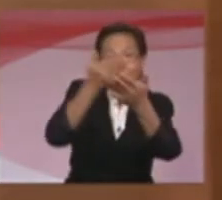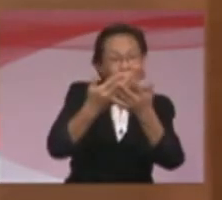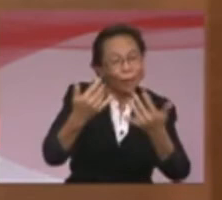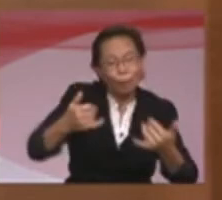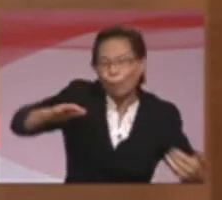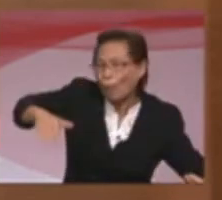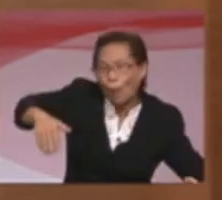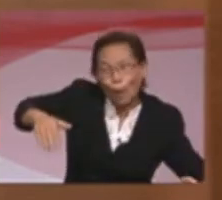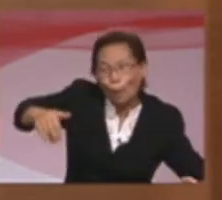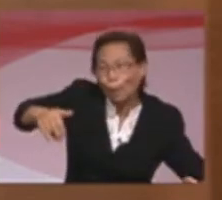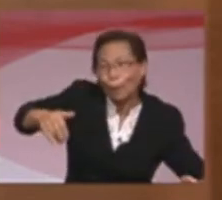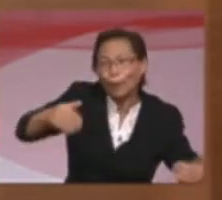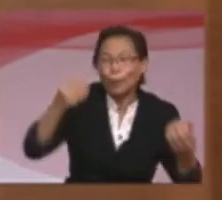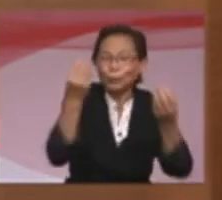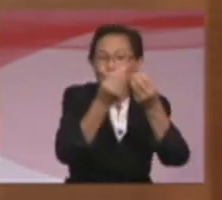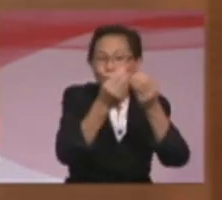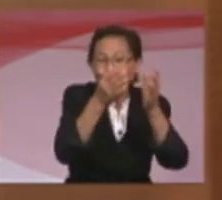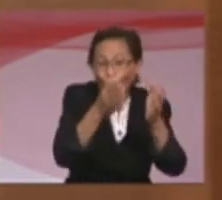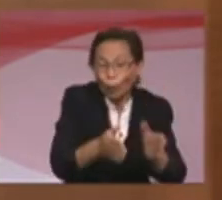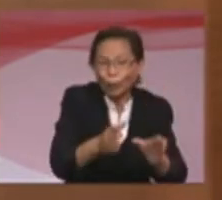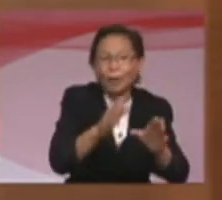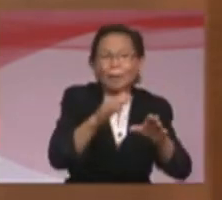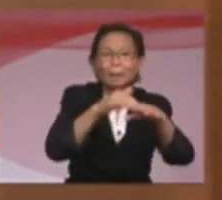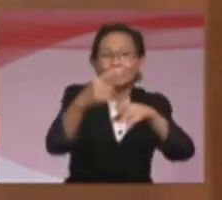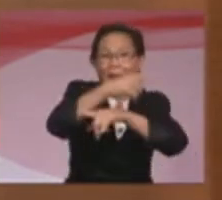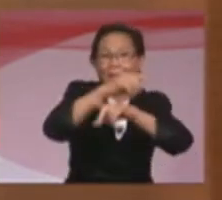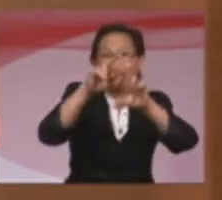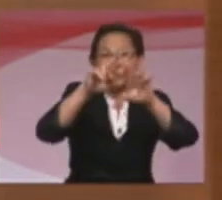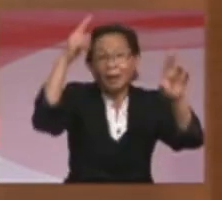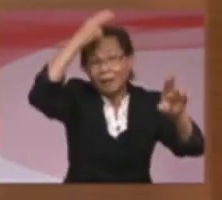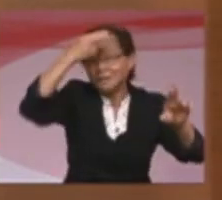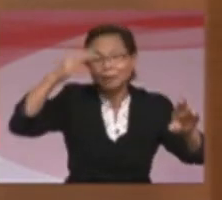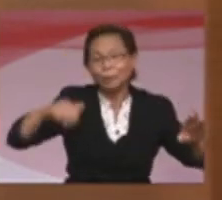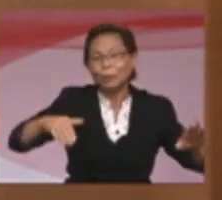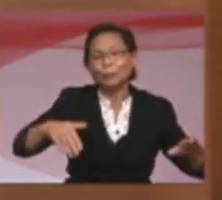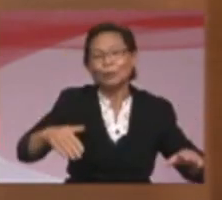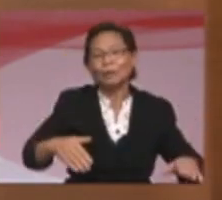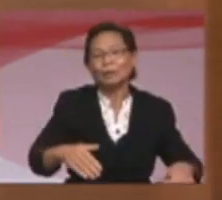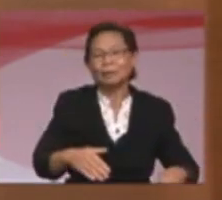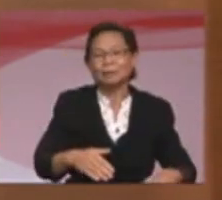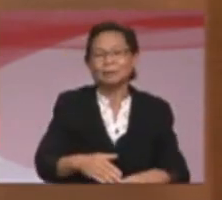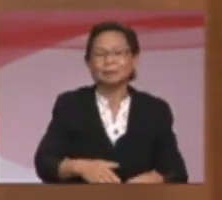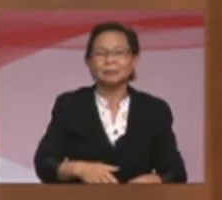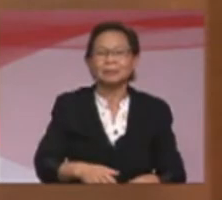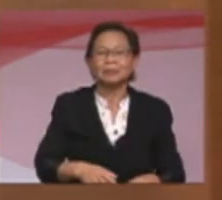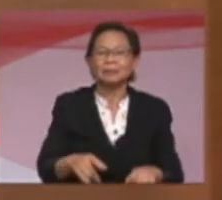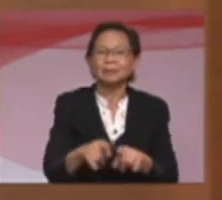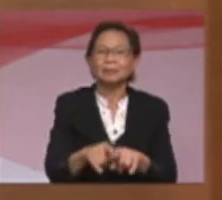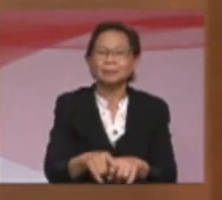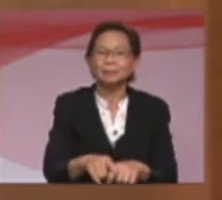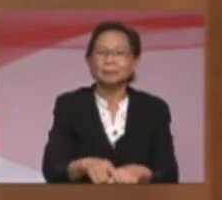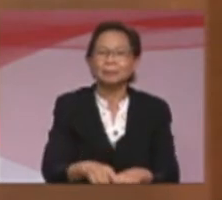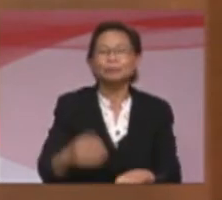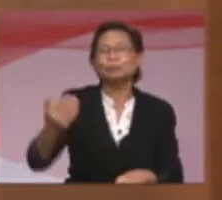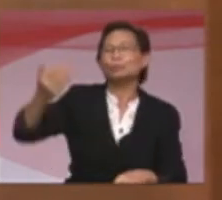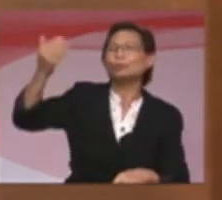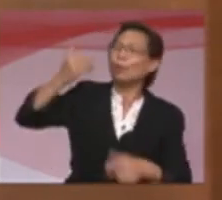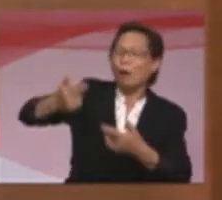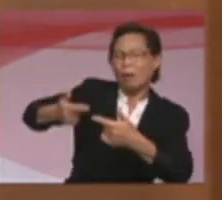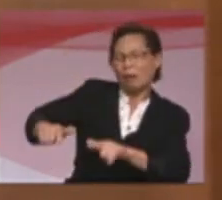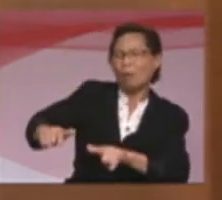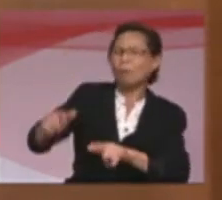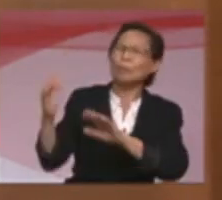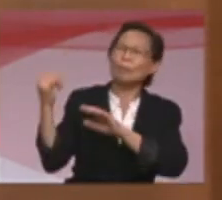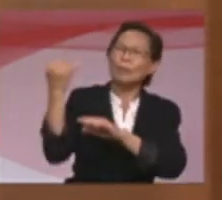lagi sebab kita tak, hari sebelum ini kita tak menjekat pengunjung datang ke rumah hari-hari biasa. Malam nanti